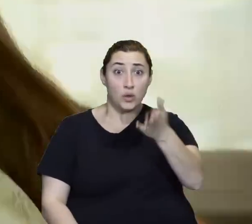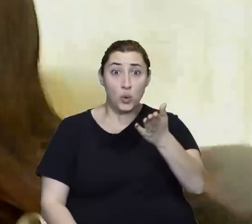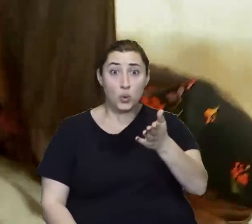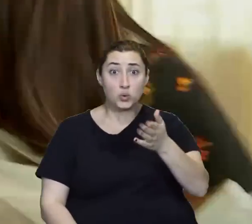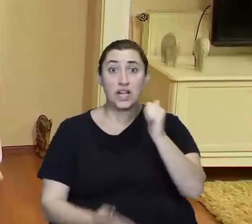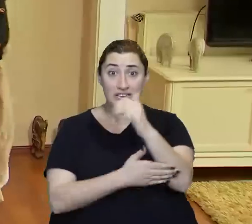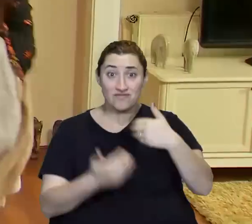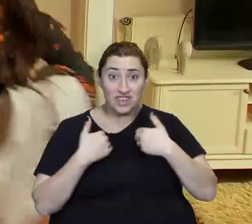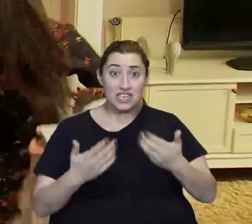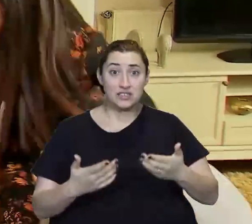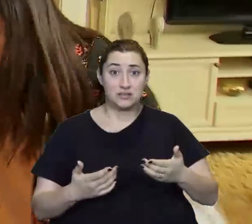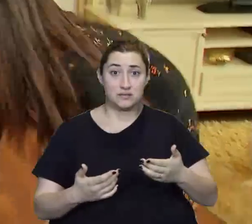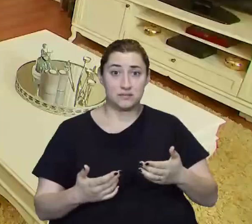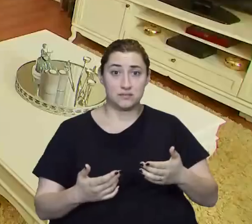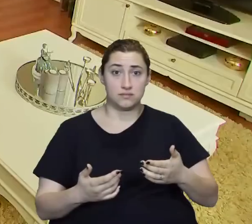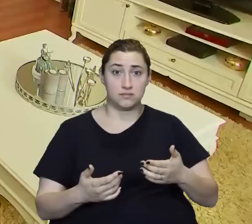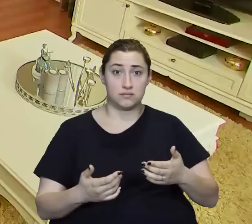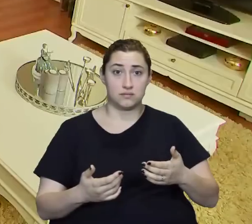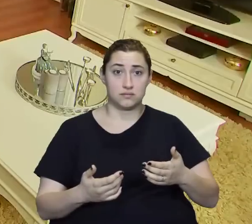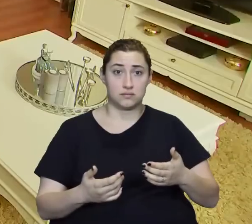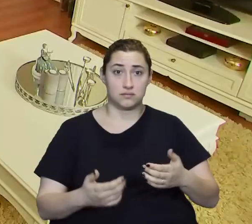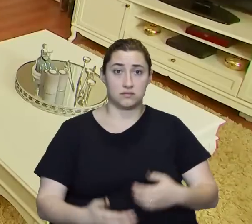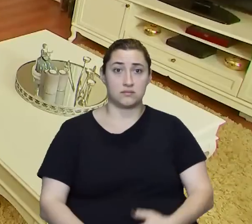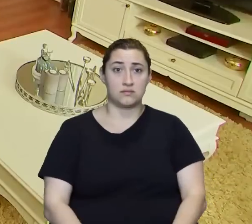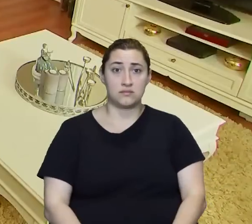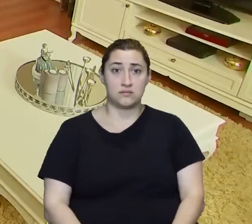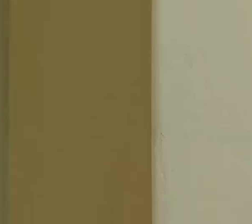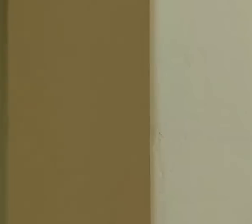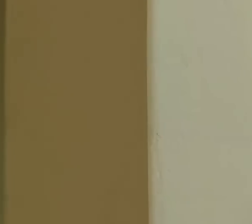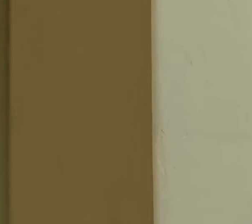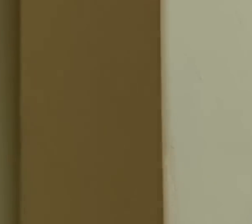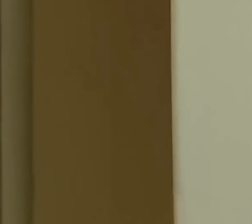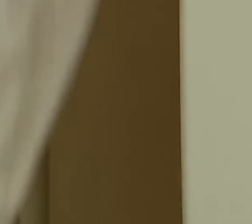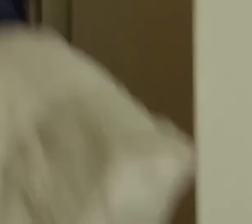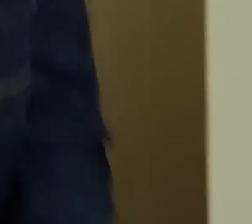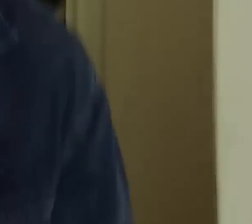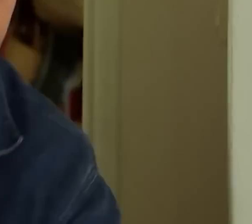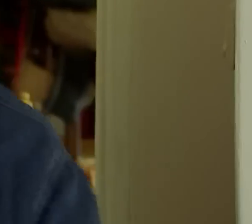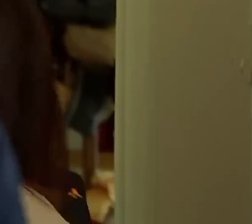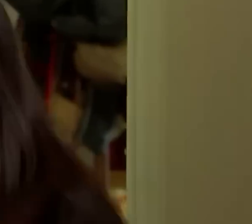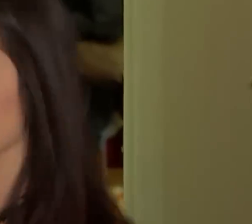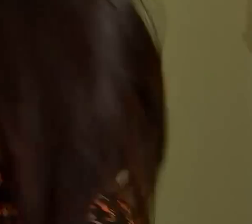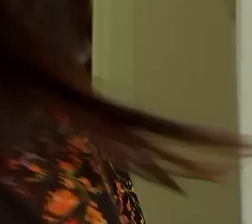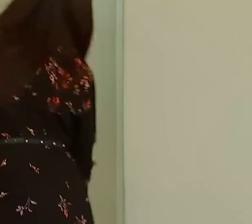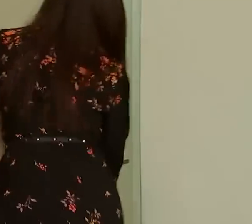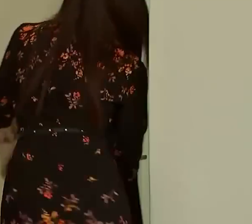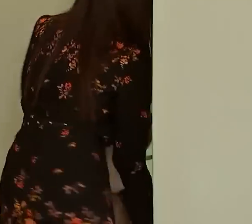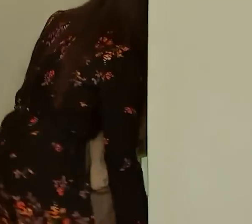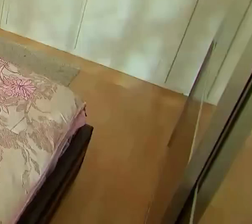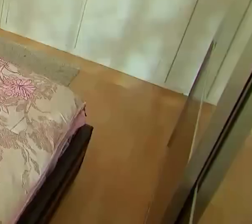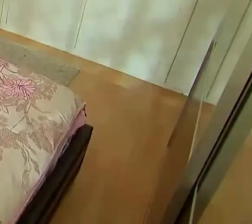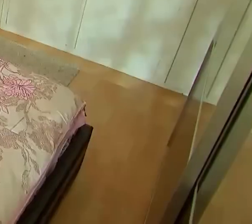yardım etmiyorsun. Ömer yere düşen yastığı alırken Zehra panikle ite kaka Leyla'nın odasına yönlendirdi. İçeri